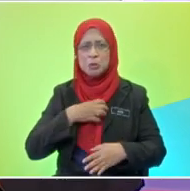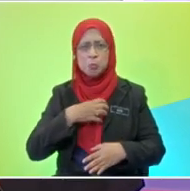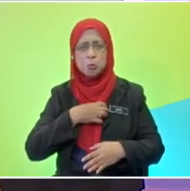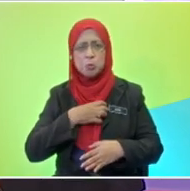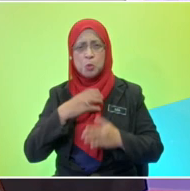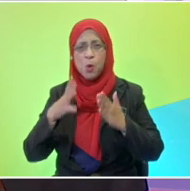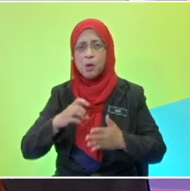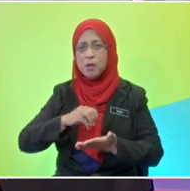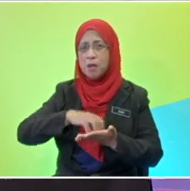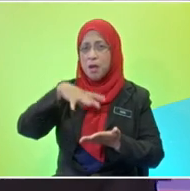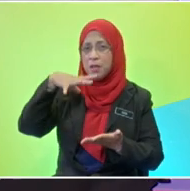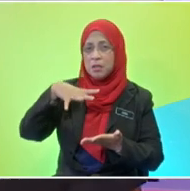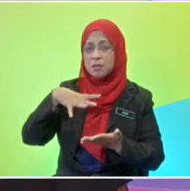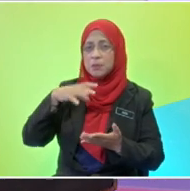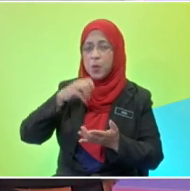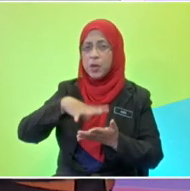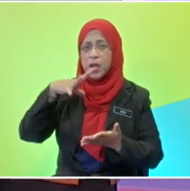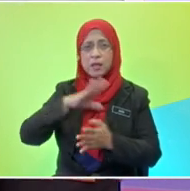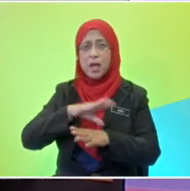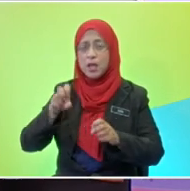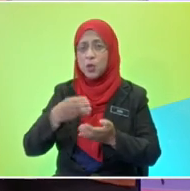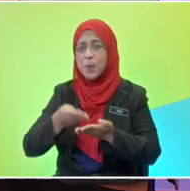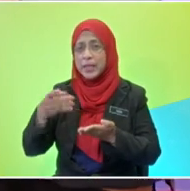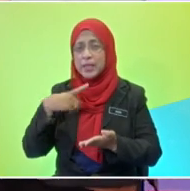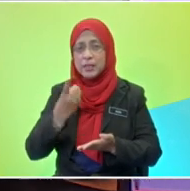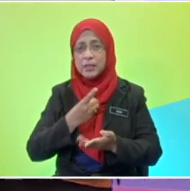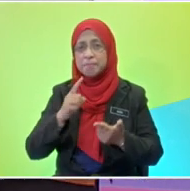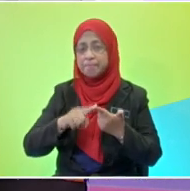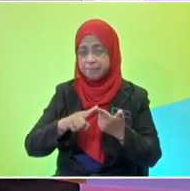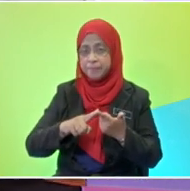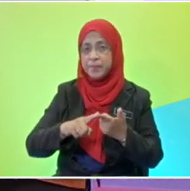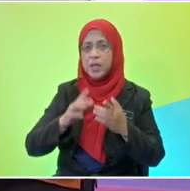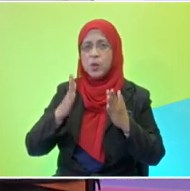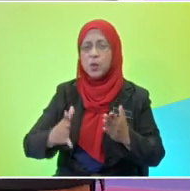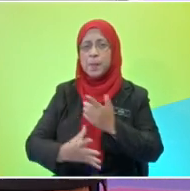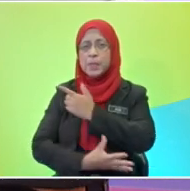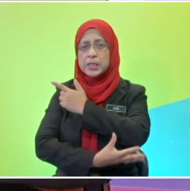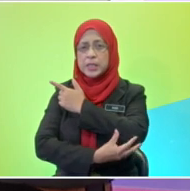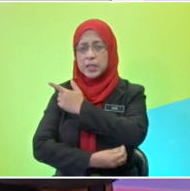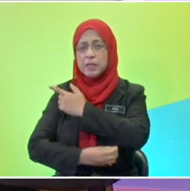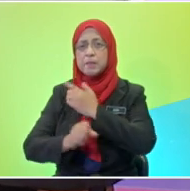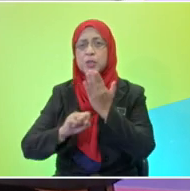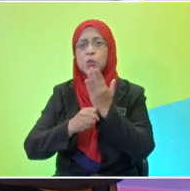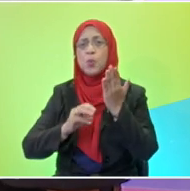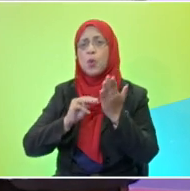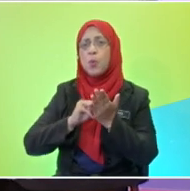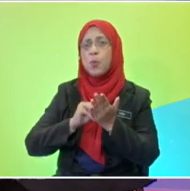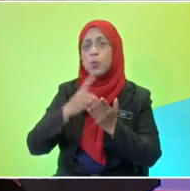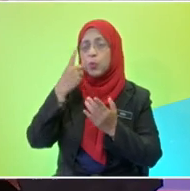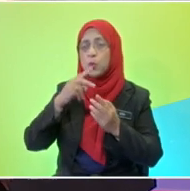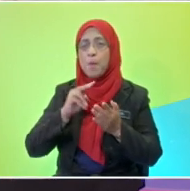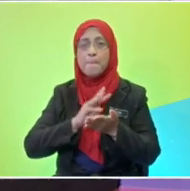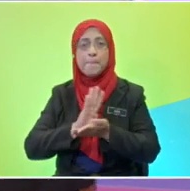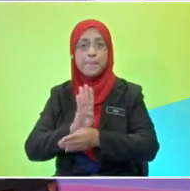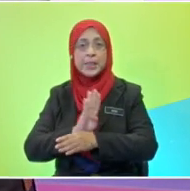kita Oke yang kedua Sebagai sumber modal bagi orang susah nih Berniaga dan sebagainya dan